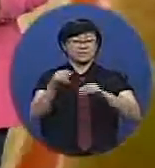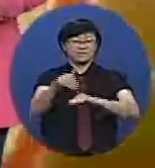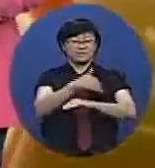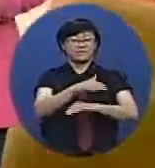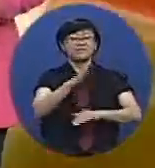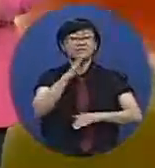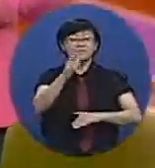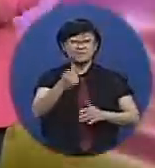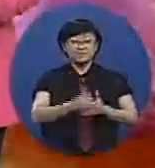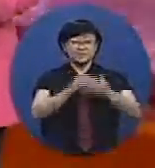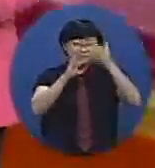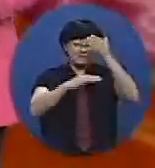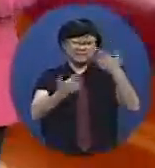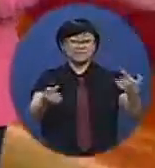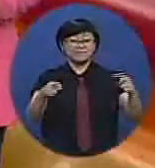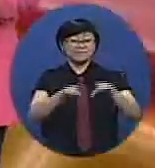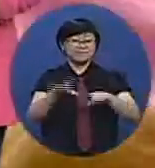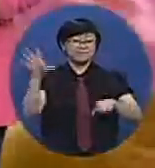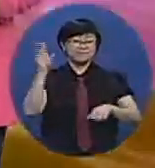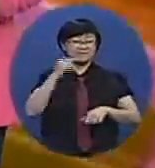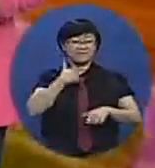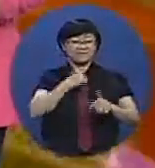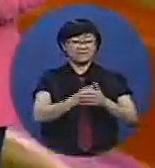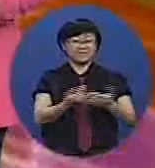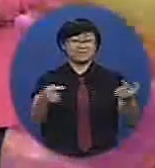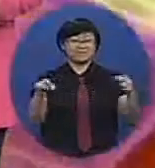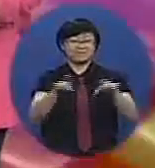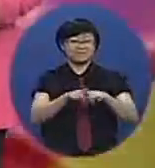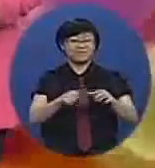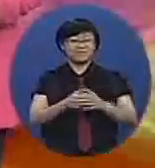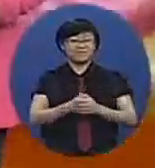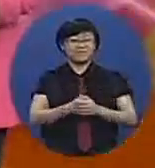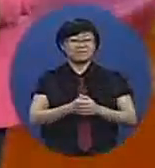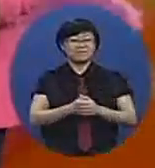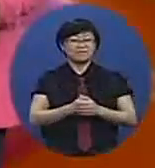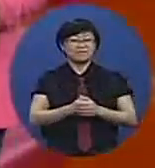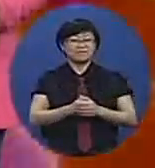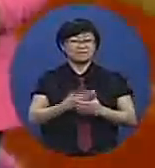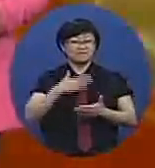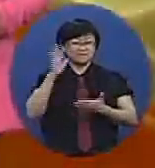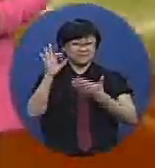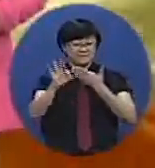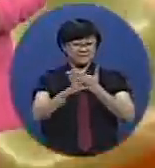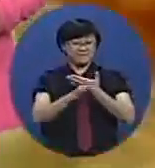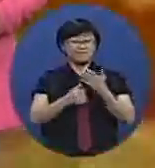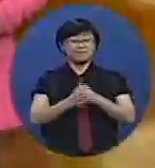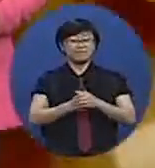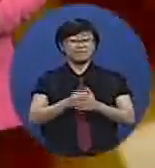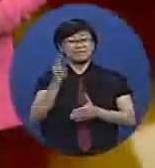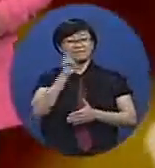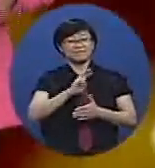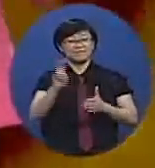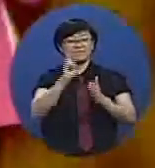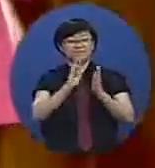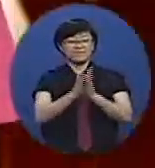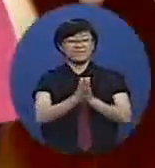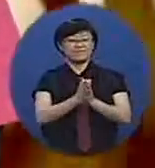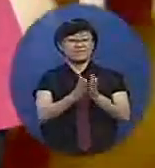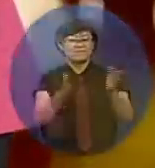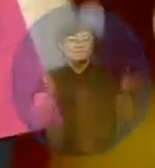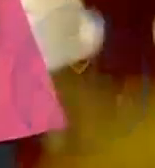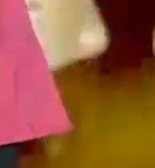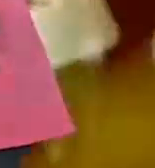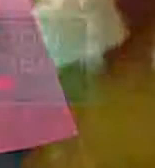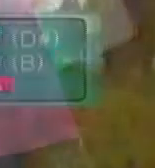다니거든요. 아, 그러시군요. 네, 네. 네, 함께 하시겠습니다. 자, 내가 만일 음악